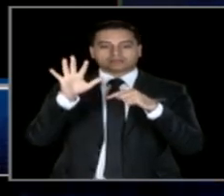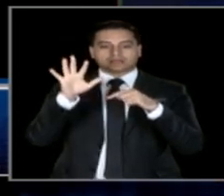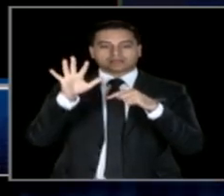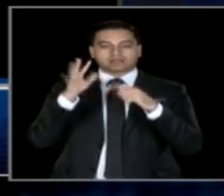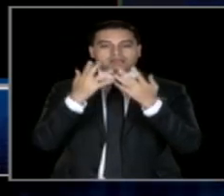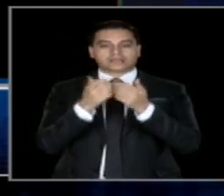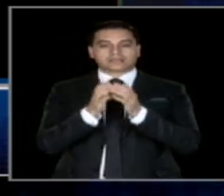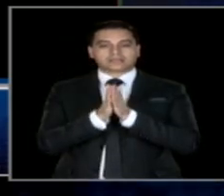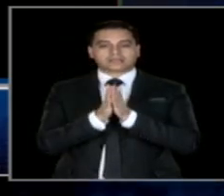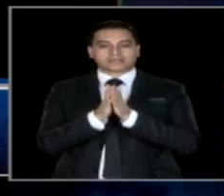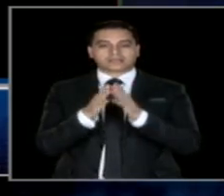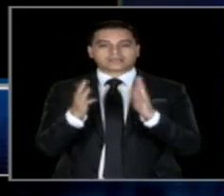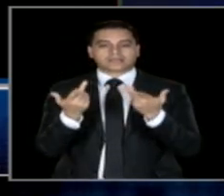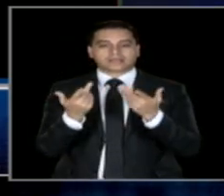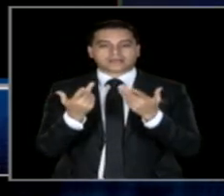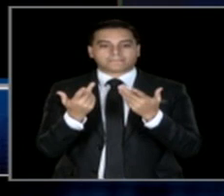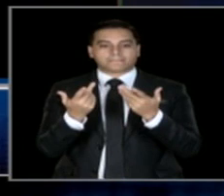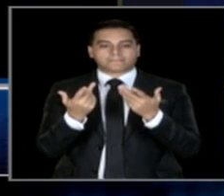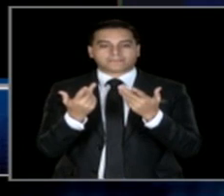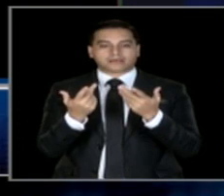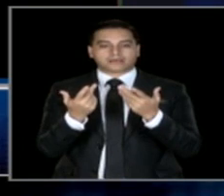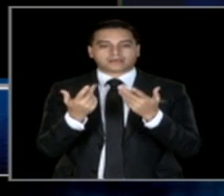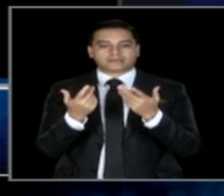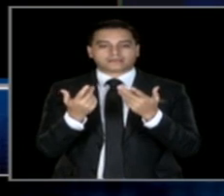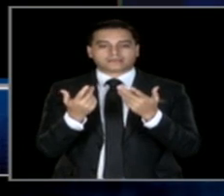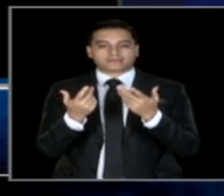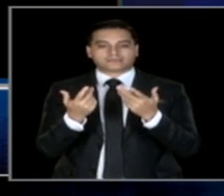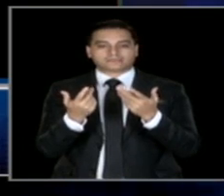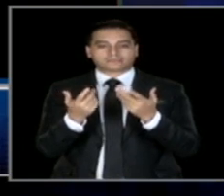450 على 5 يساوي كام؟